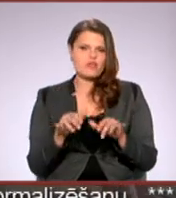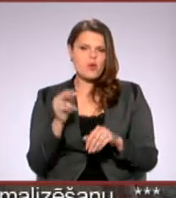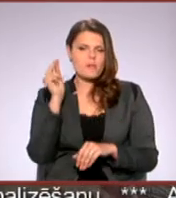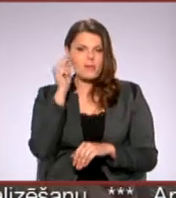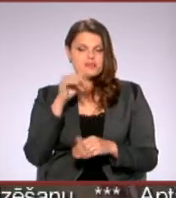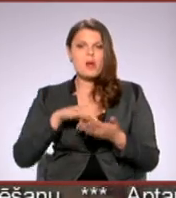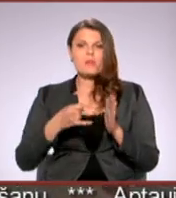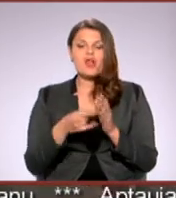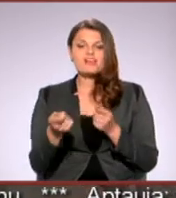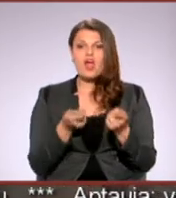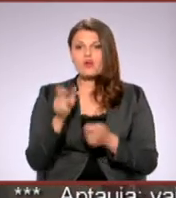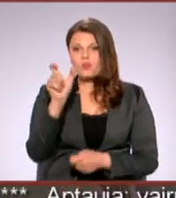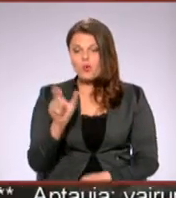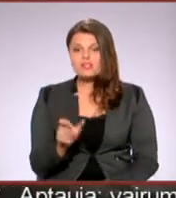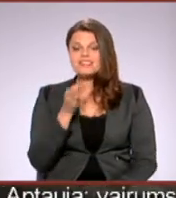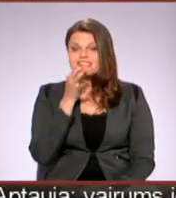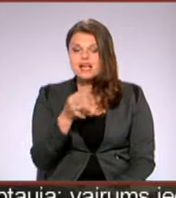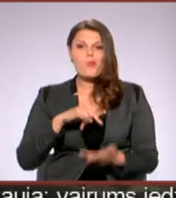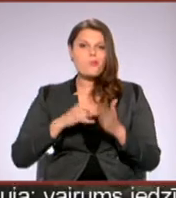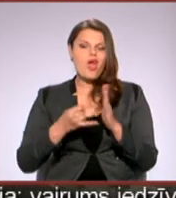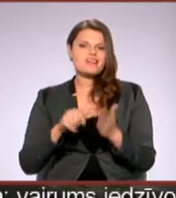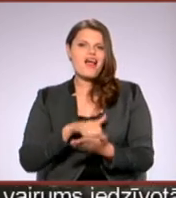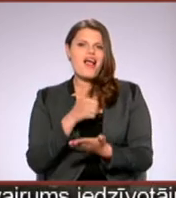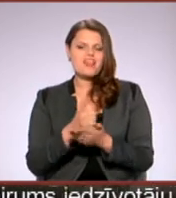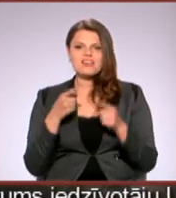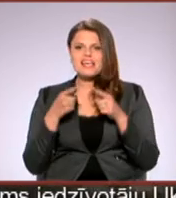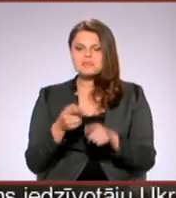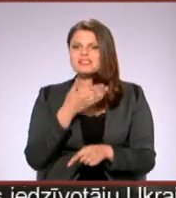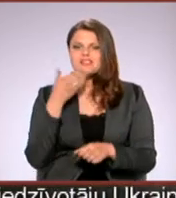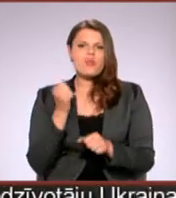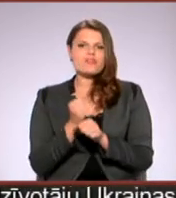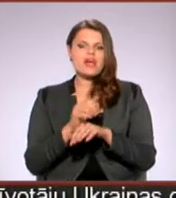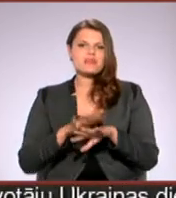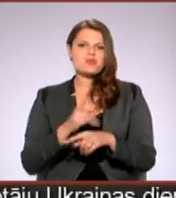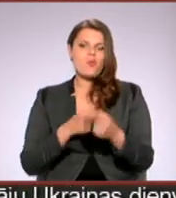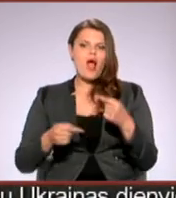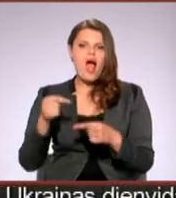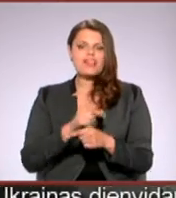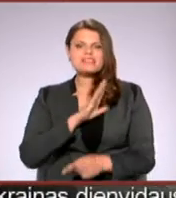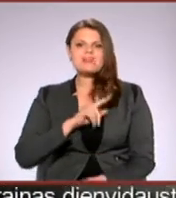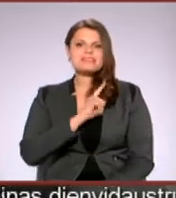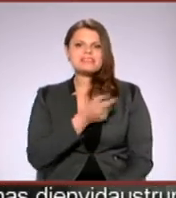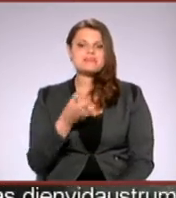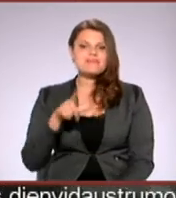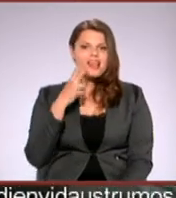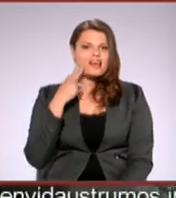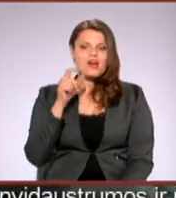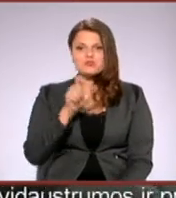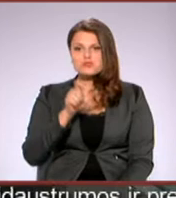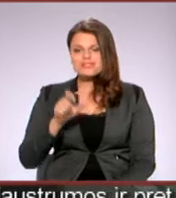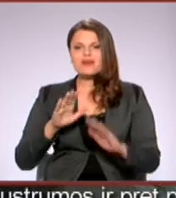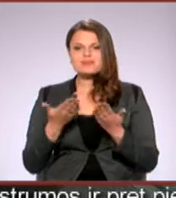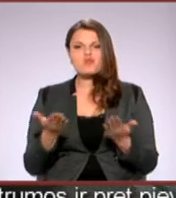Projekta koordinatori Anita Birznieca uzsver, projekta galvenais mērķis nav darba tirgu atgriezt pēc iespējas vairāk senioru, bet gan motivēt viņus